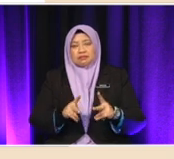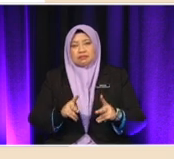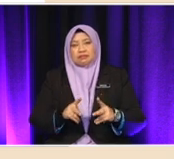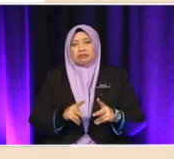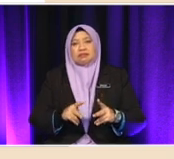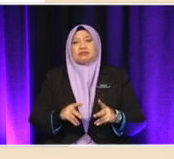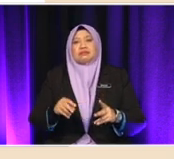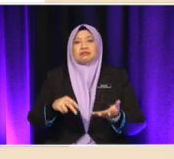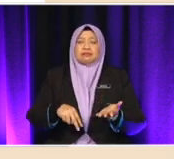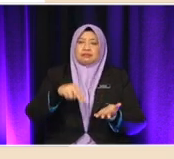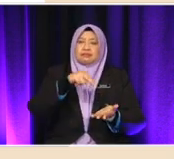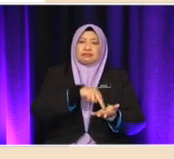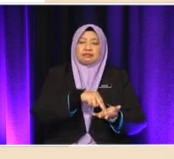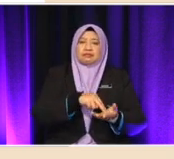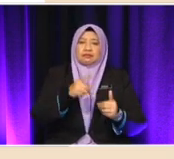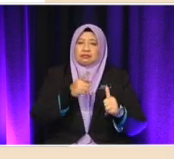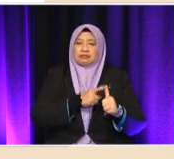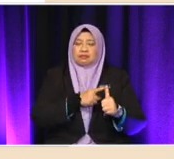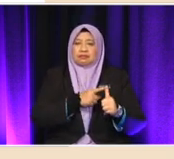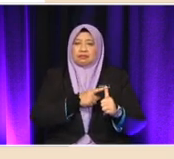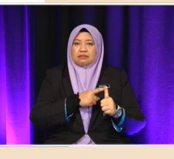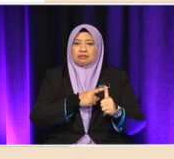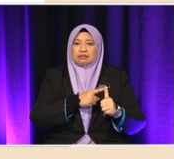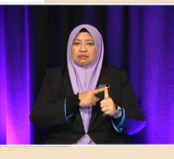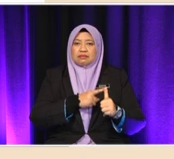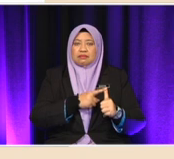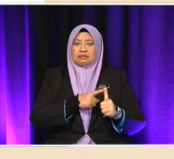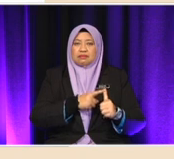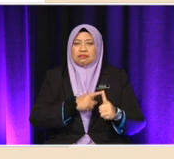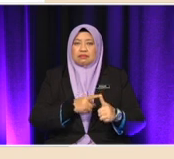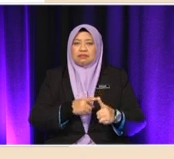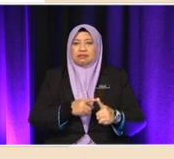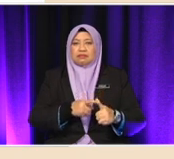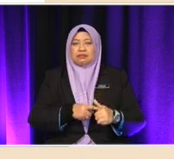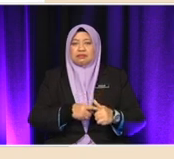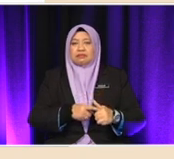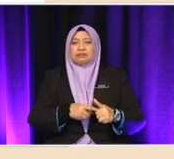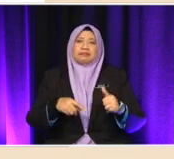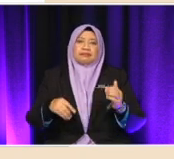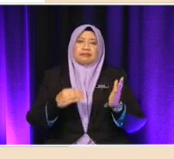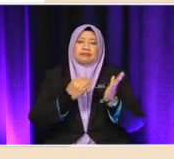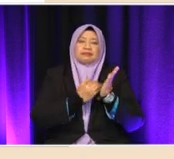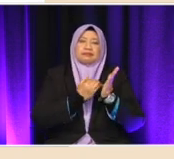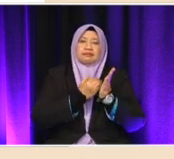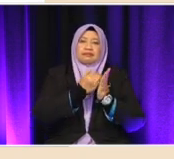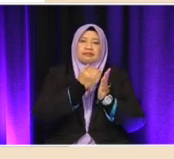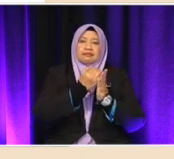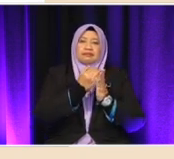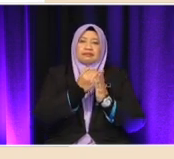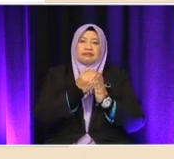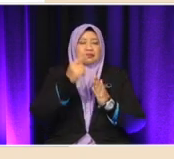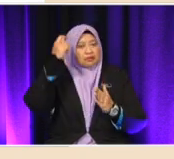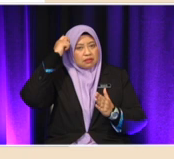oke yang pertama pilihan yang pertama berlaku peningkatan di dalam penggunaan teknologi robotik